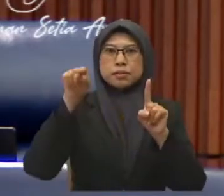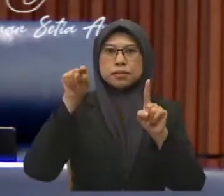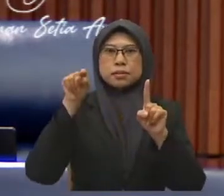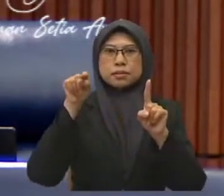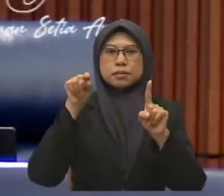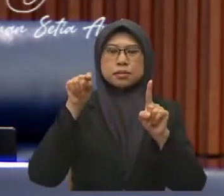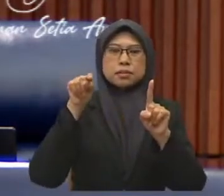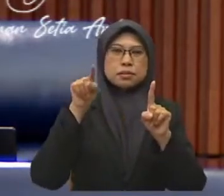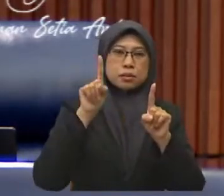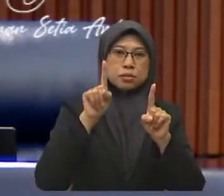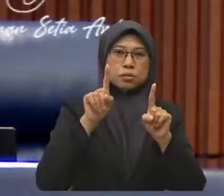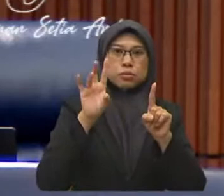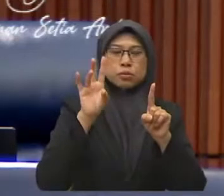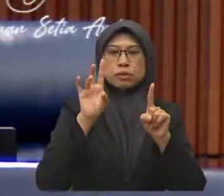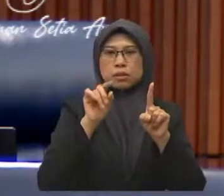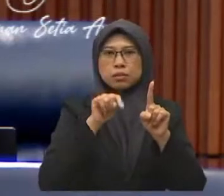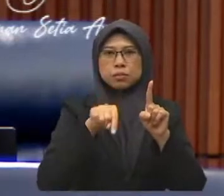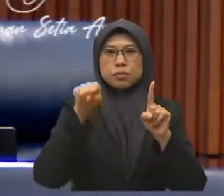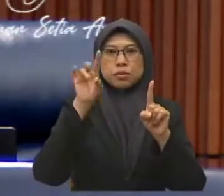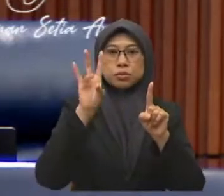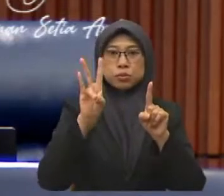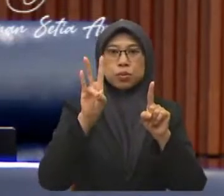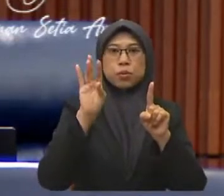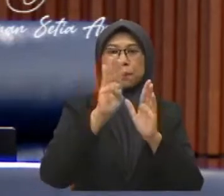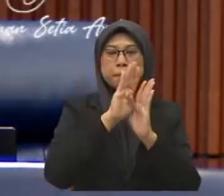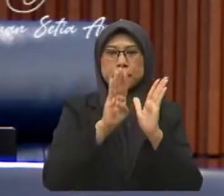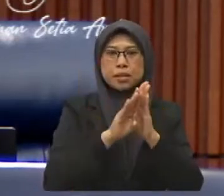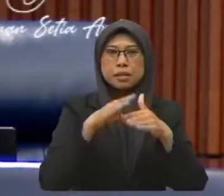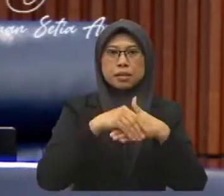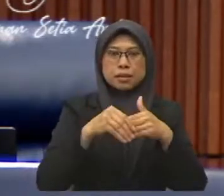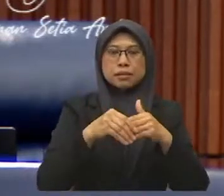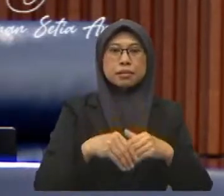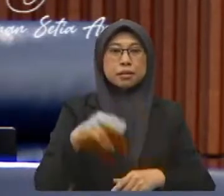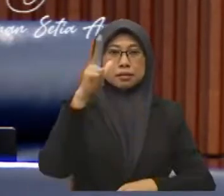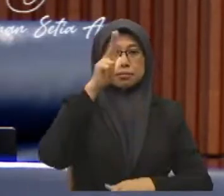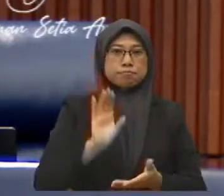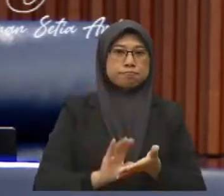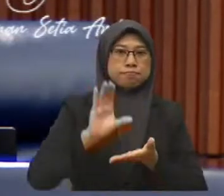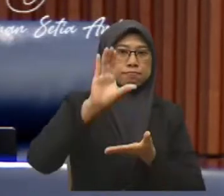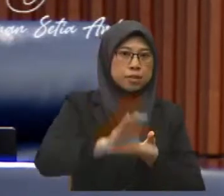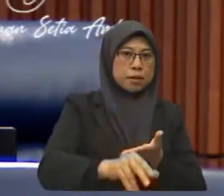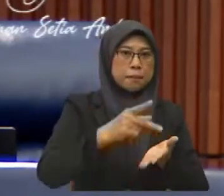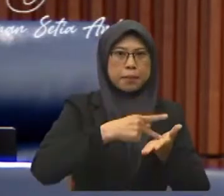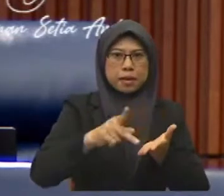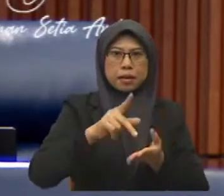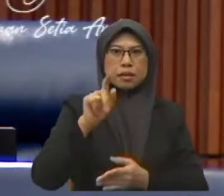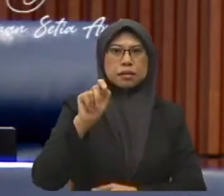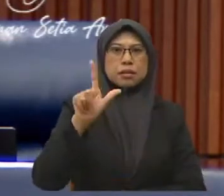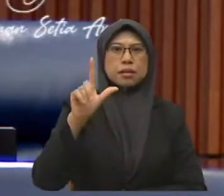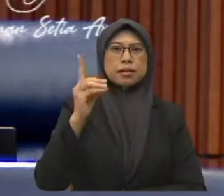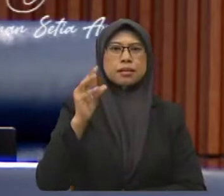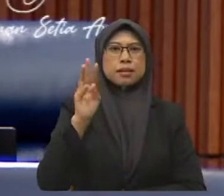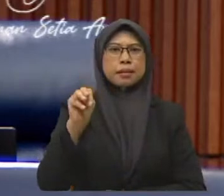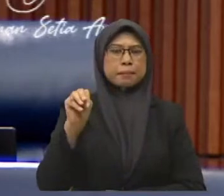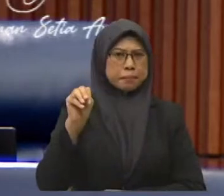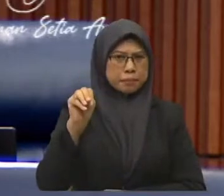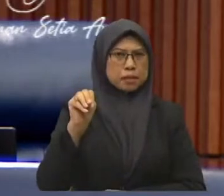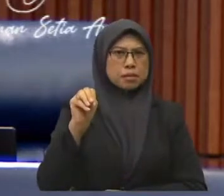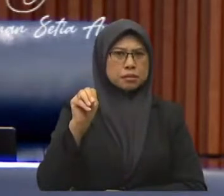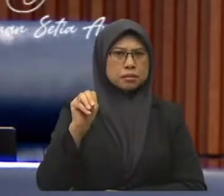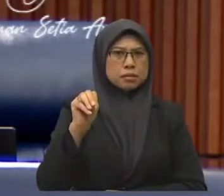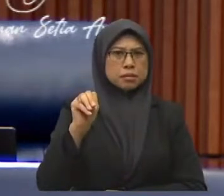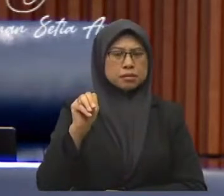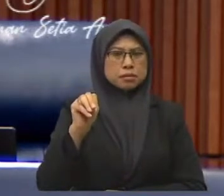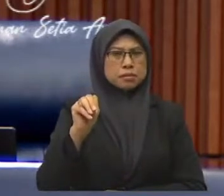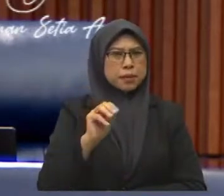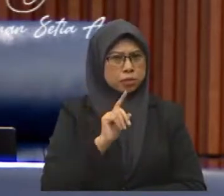RM1.7 bilion. Dengan jumlah perbelanjaan yang telah dibuat oleh kerajaan, TLDM seharusnya sudah